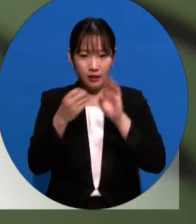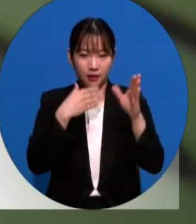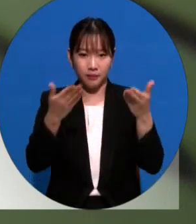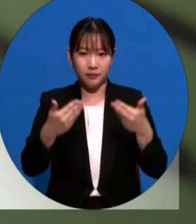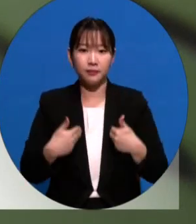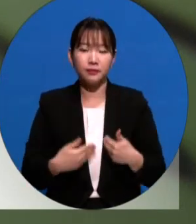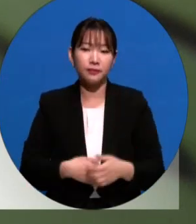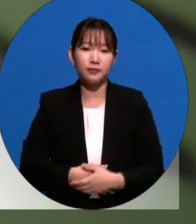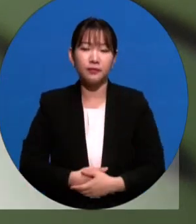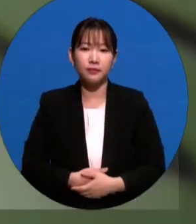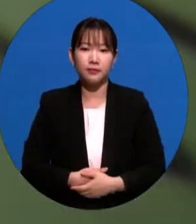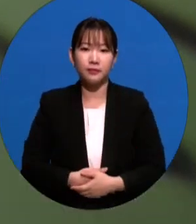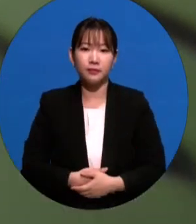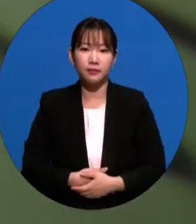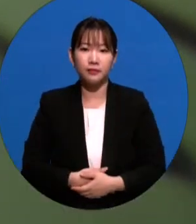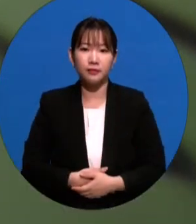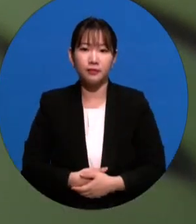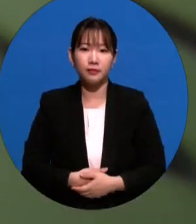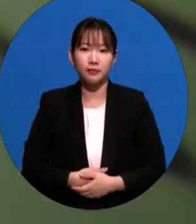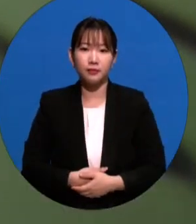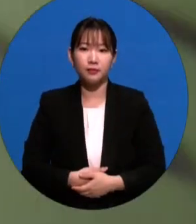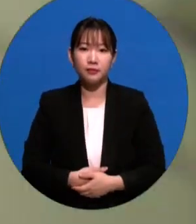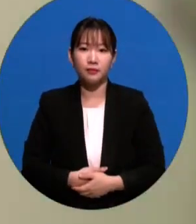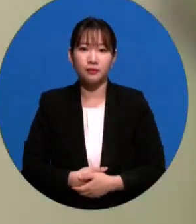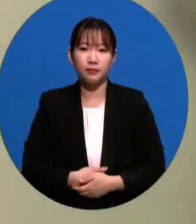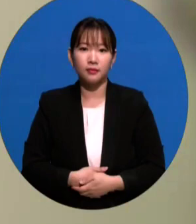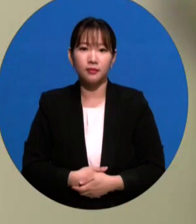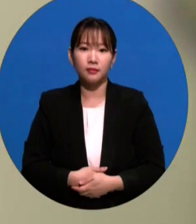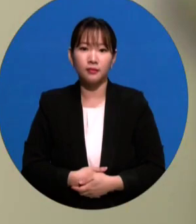답변이 돌아왔습니다. 김초롱 기자입니다.